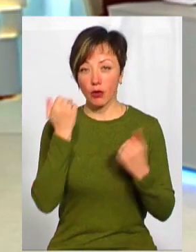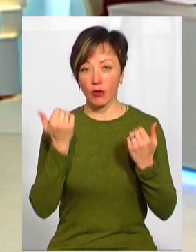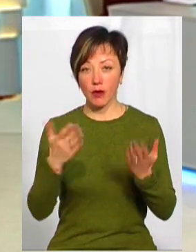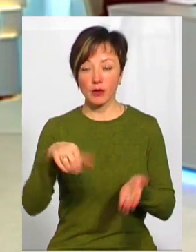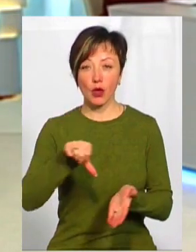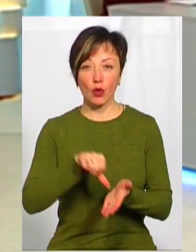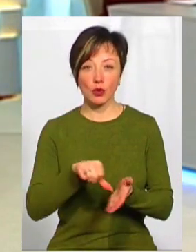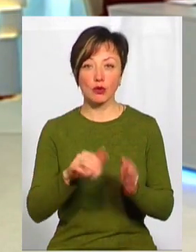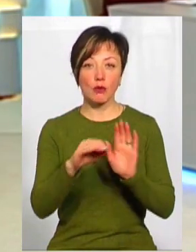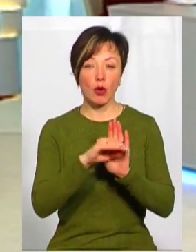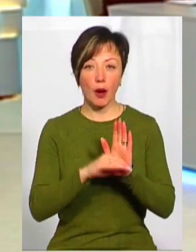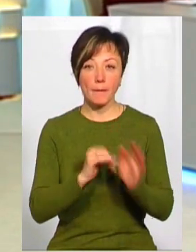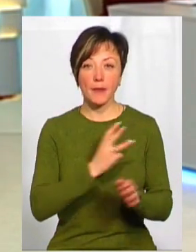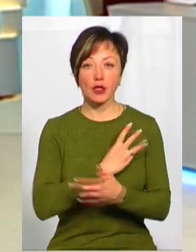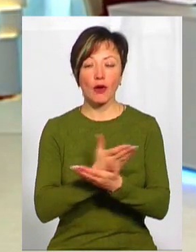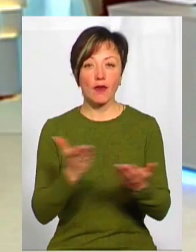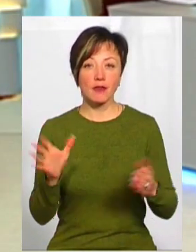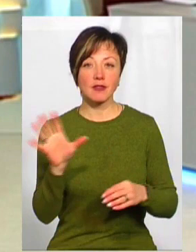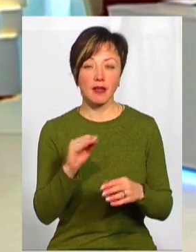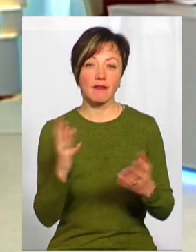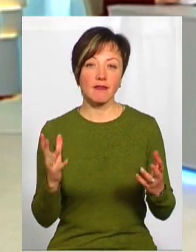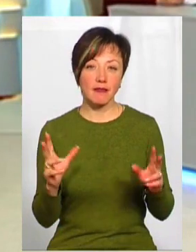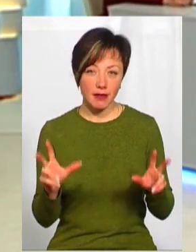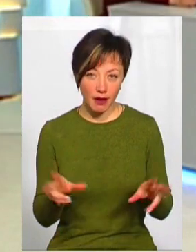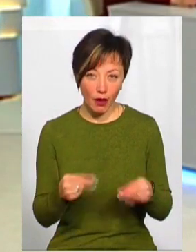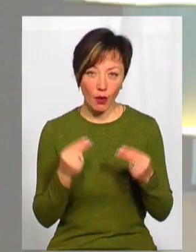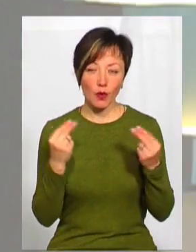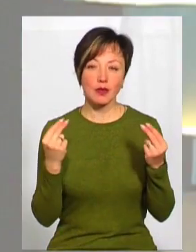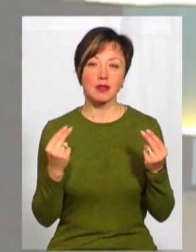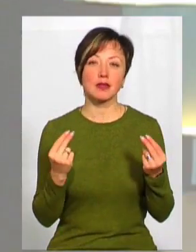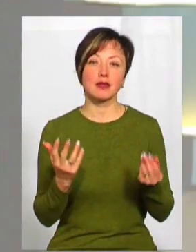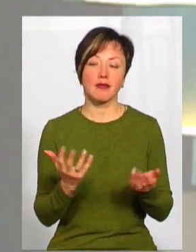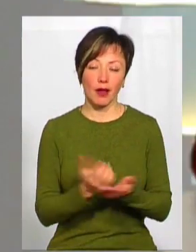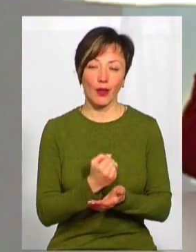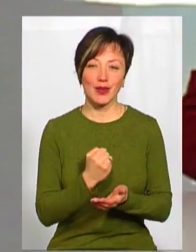вам за участь у програмі і бажаю вам, щоб все вдалося.